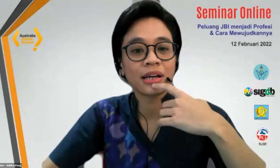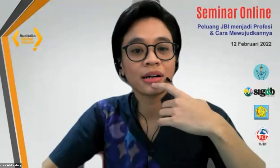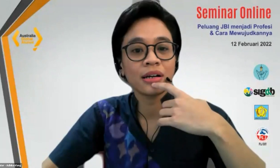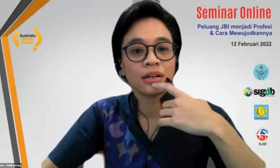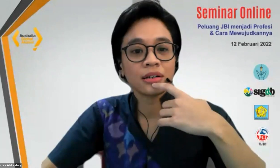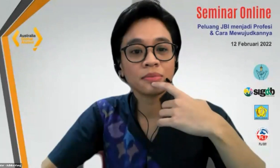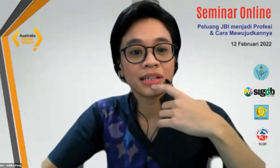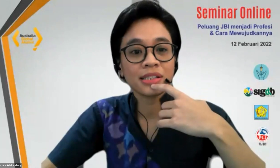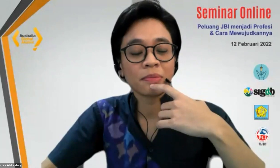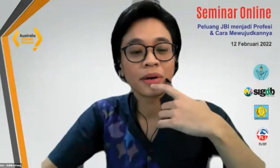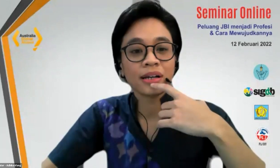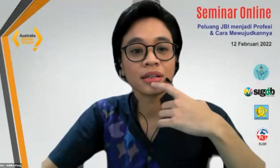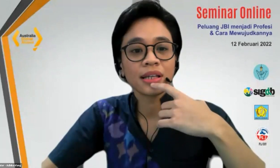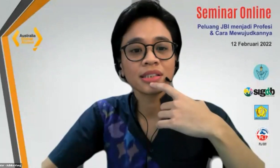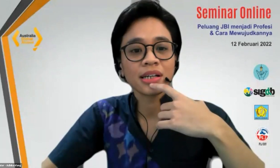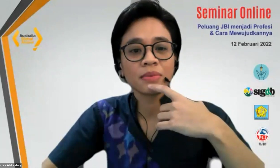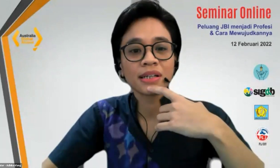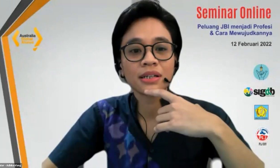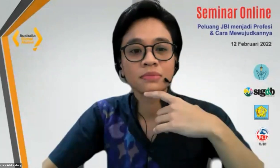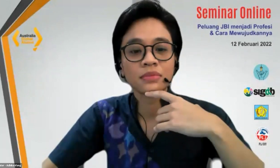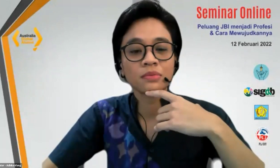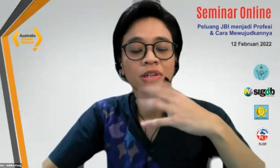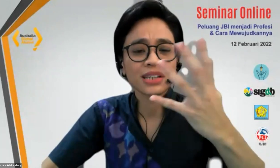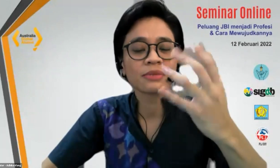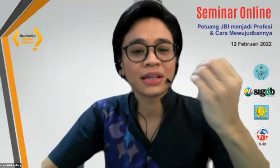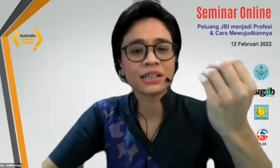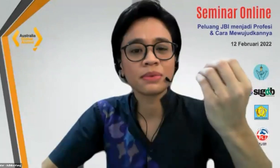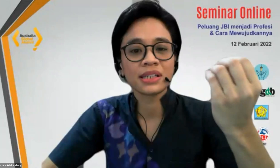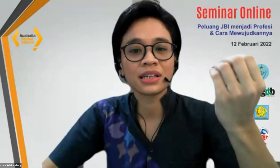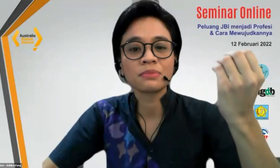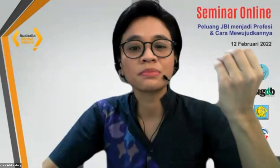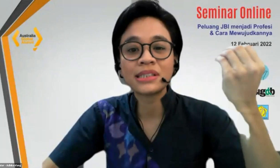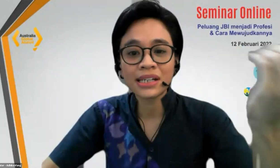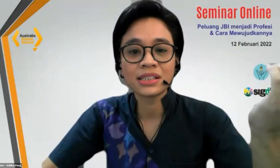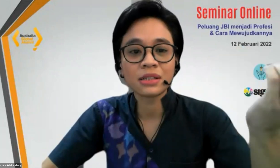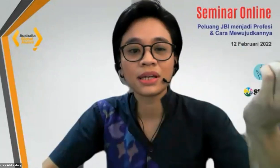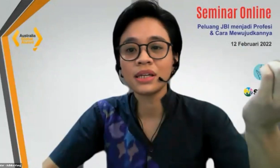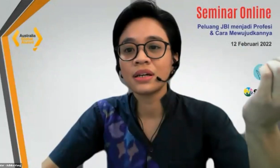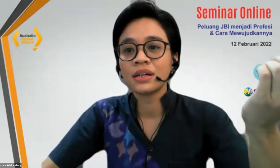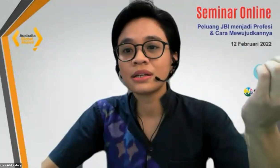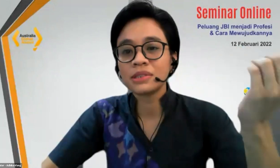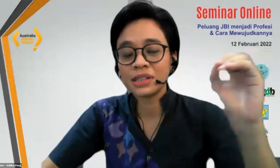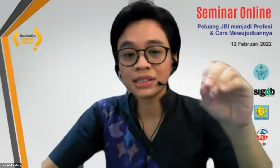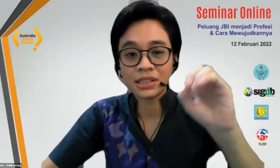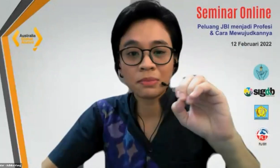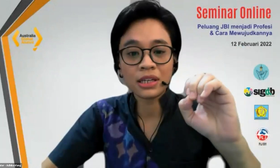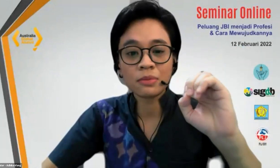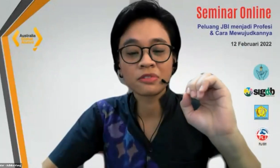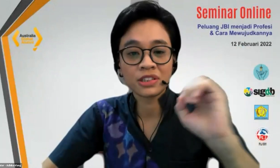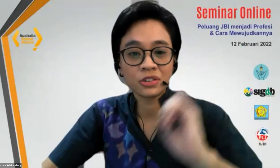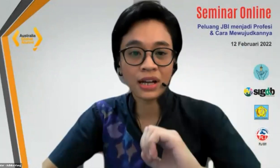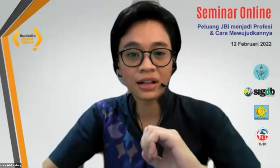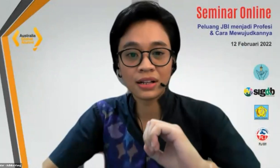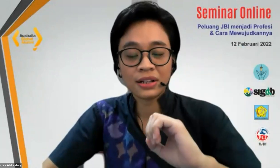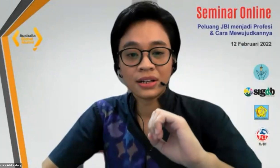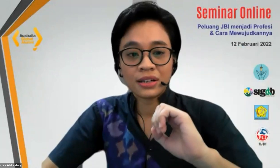ada materi yang bisa disampaikan tentang cara belajar mungkin cara belajar bahasa isyarat menjadi Gaby dan menjadi Debby